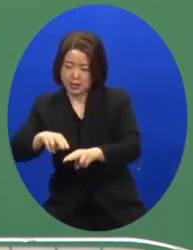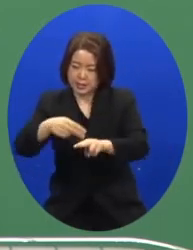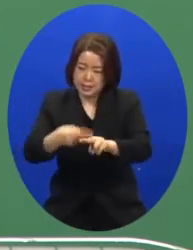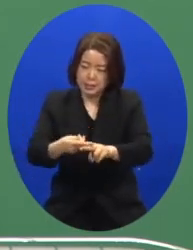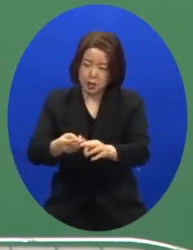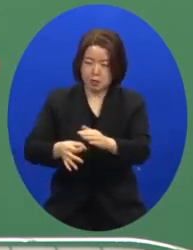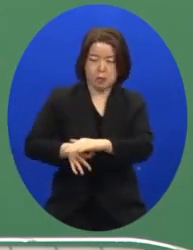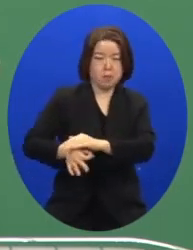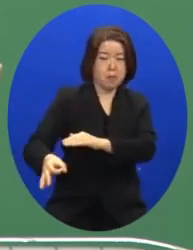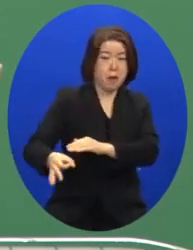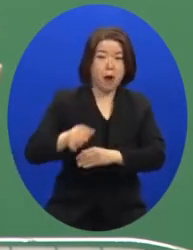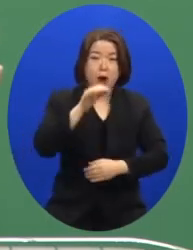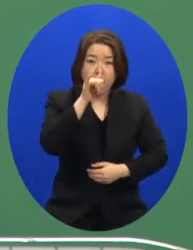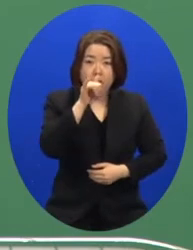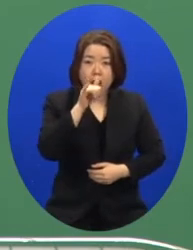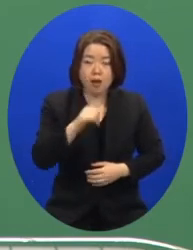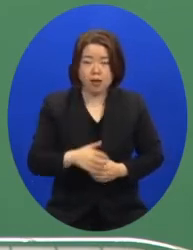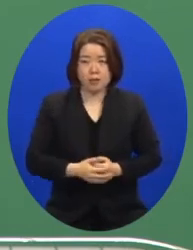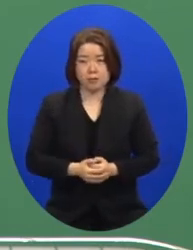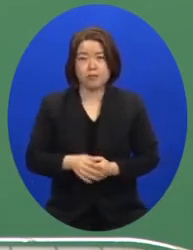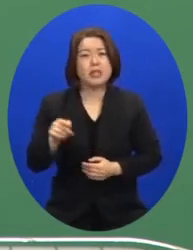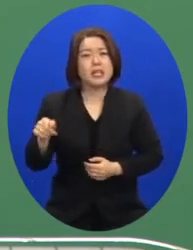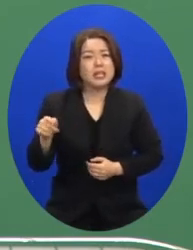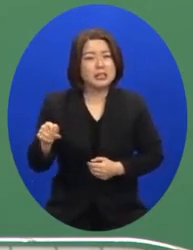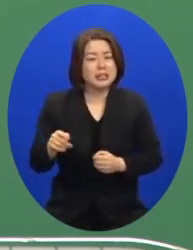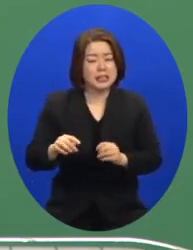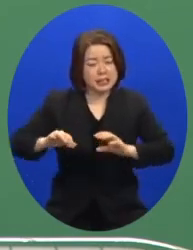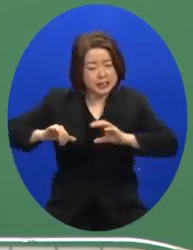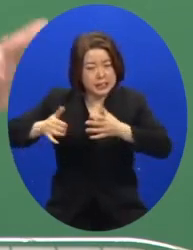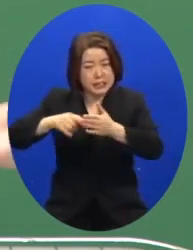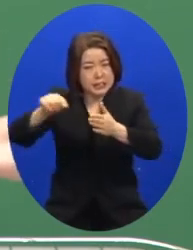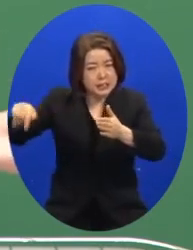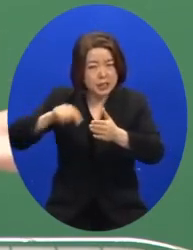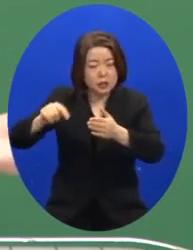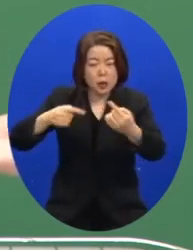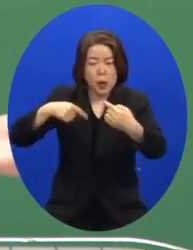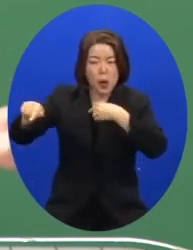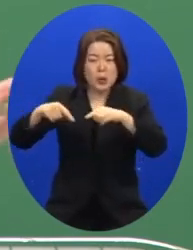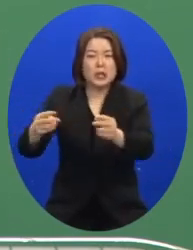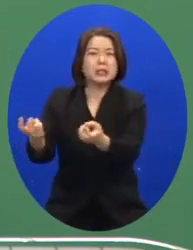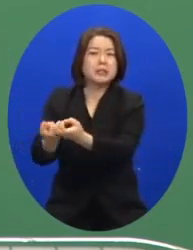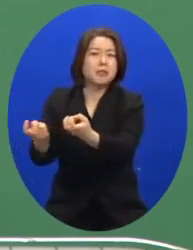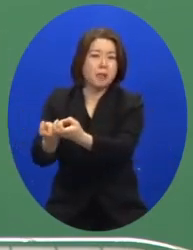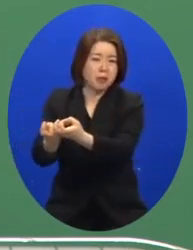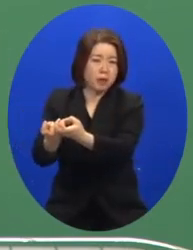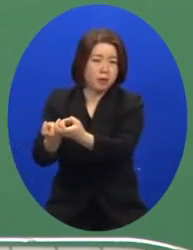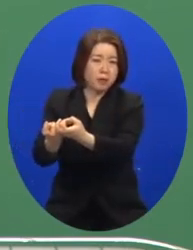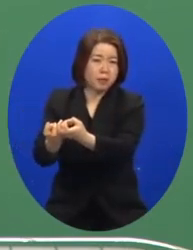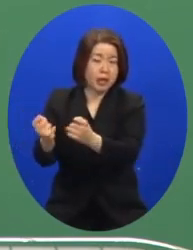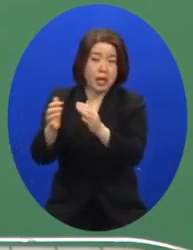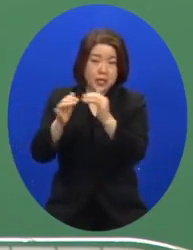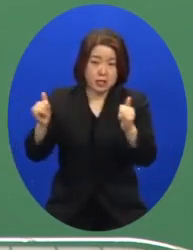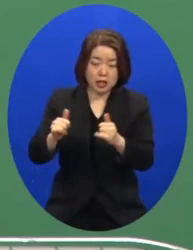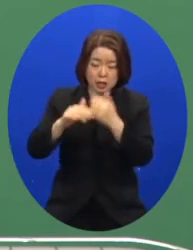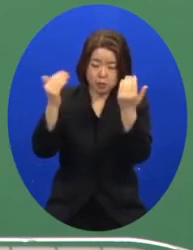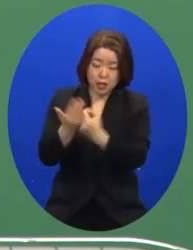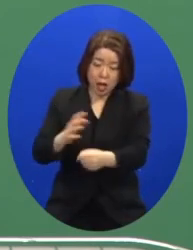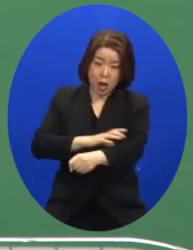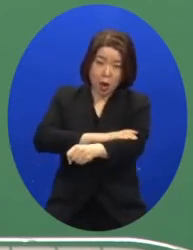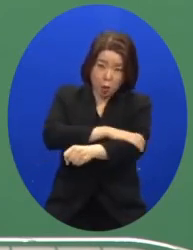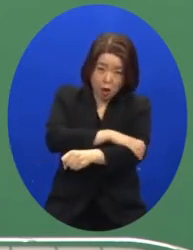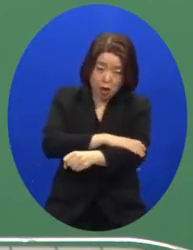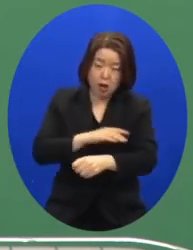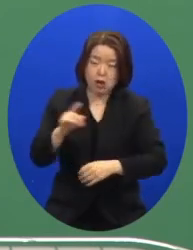뇌물을 주는 거죠 그렇게 이 세상에 정치논리에 요 사람들은 다 어떤 권력과